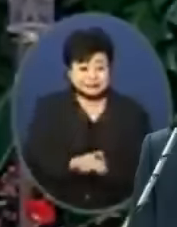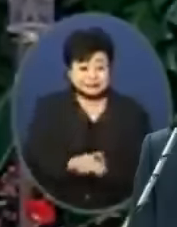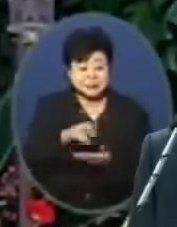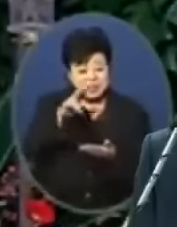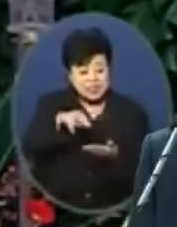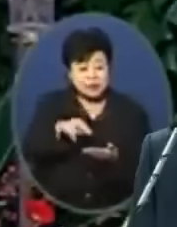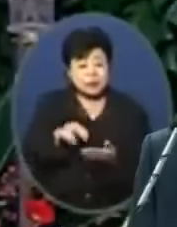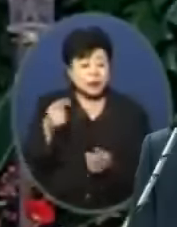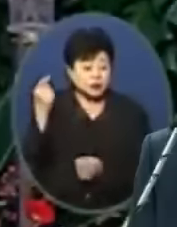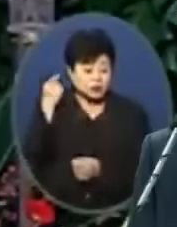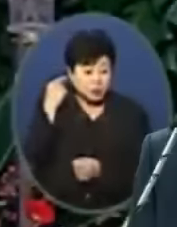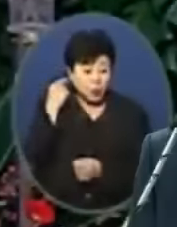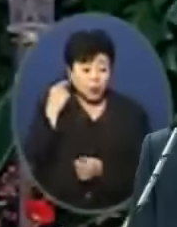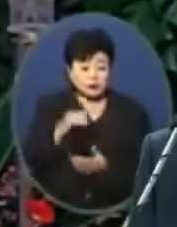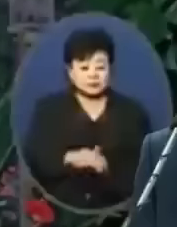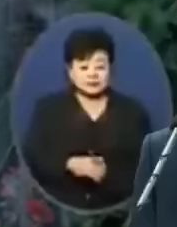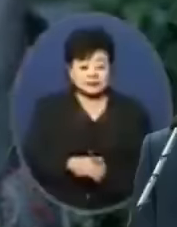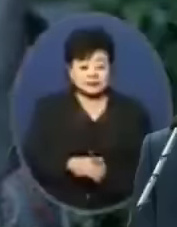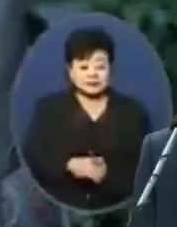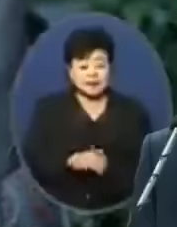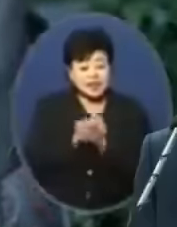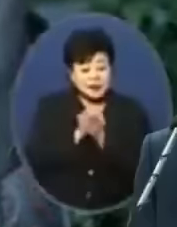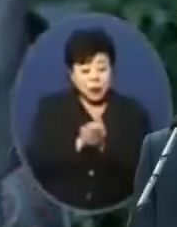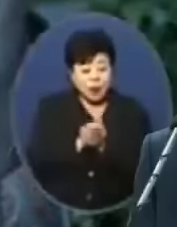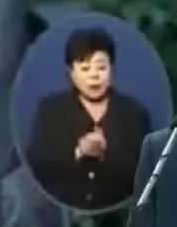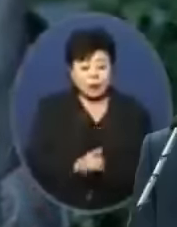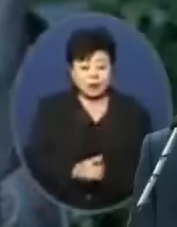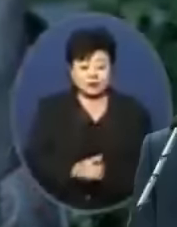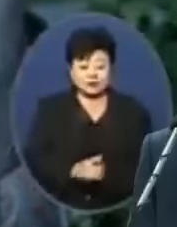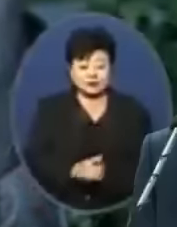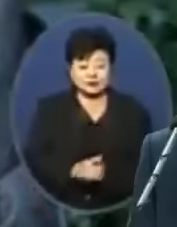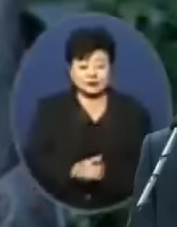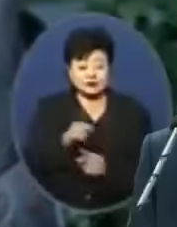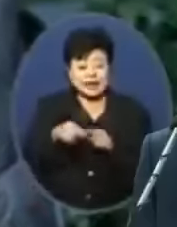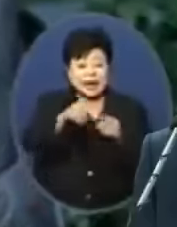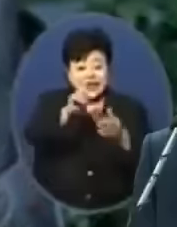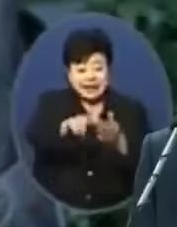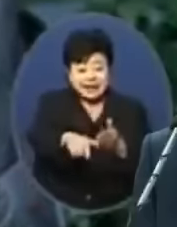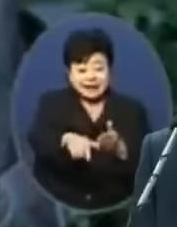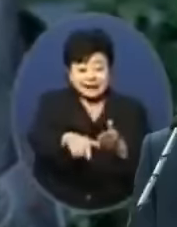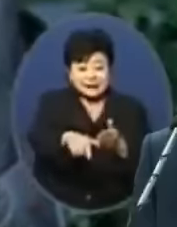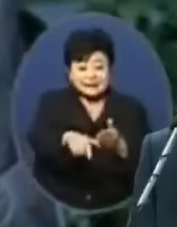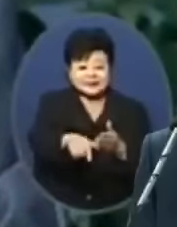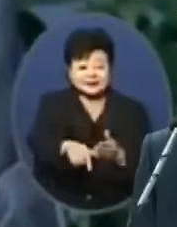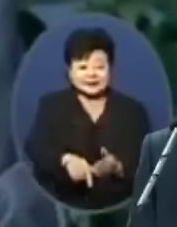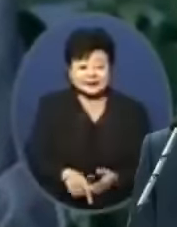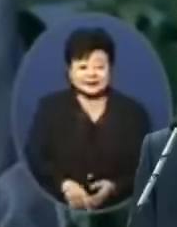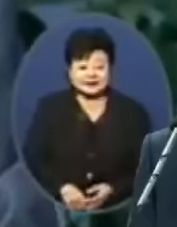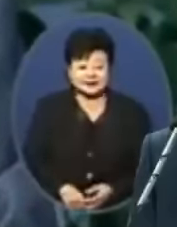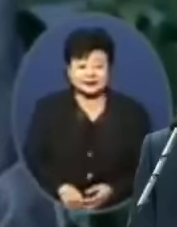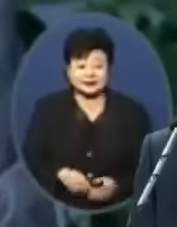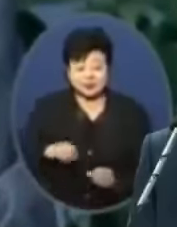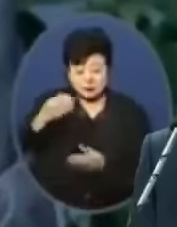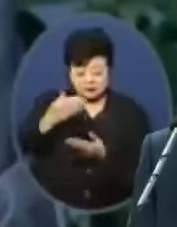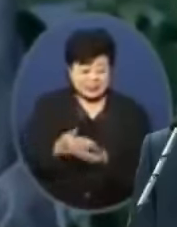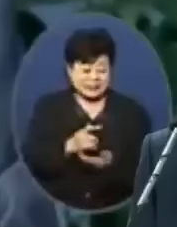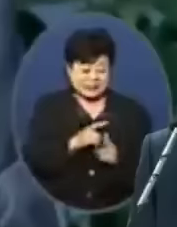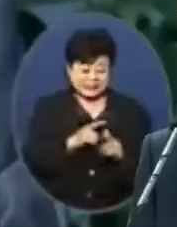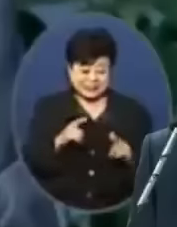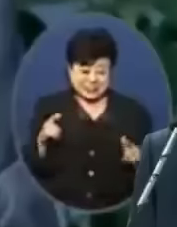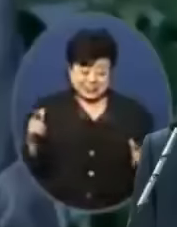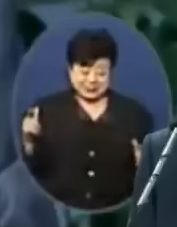읽고 듣고 기도하고 나가면 여러분은 절대로 버림받지 않습니다.